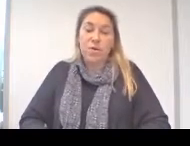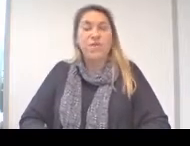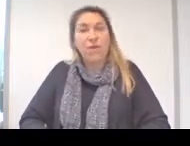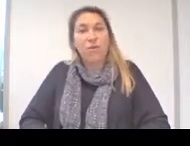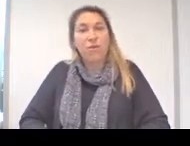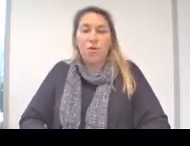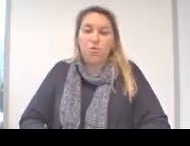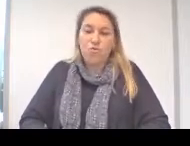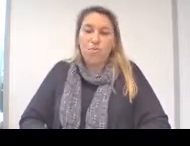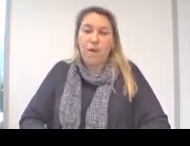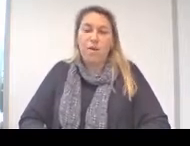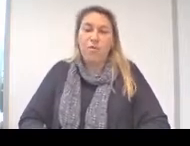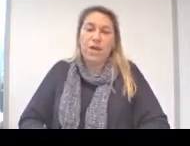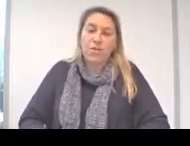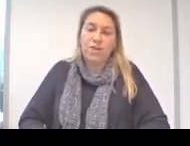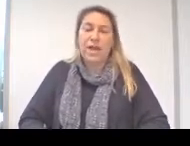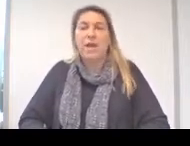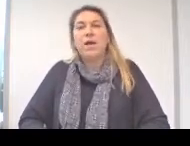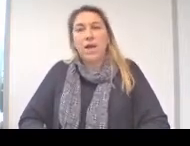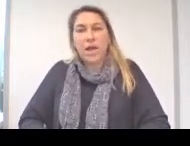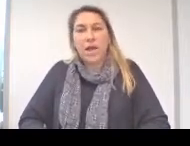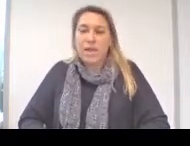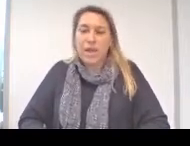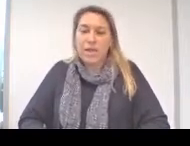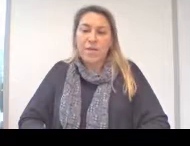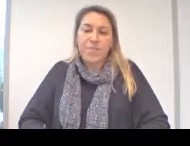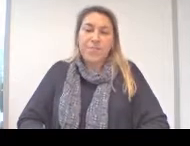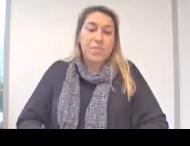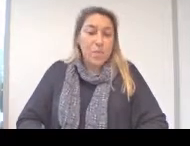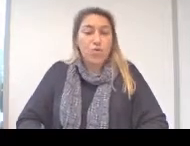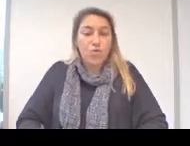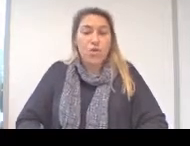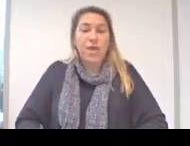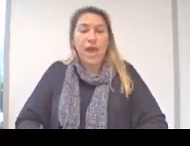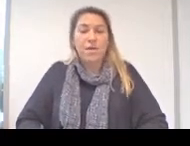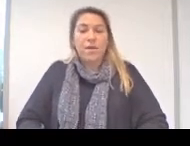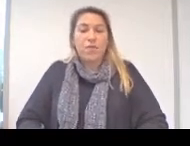qui portent des valeurs où l'humain, le relationnel et la solidarité